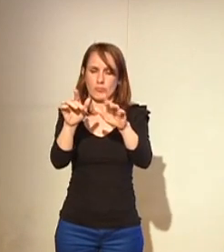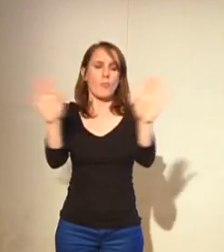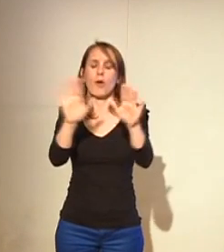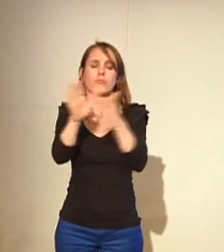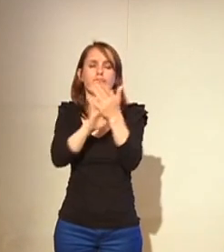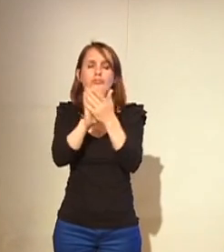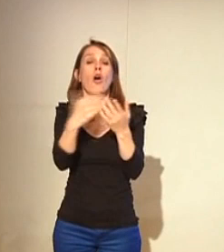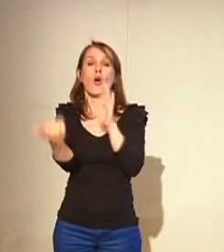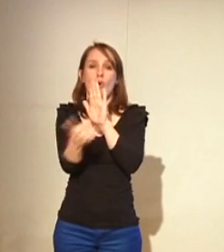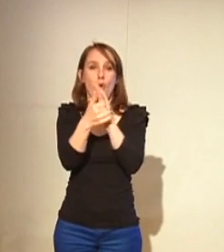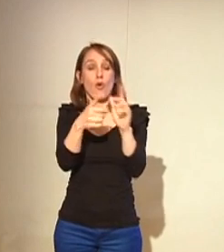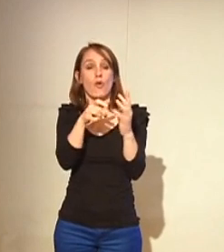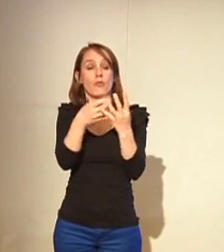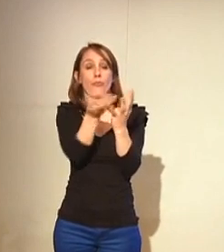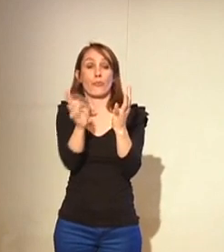sens